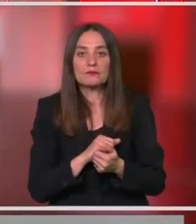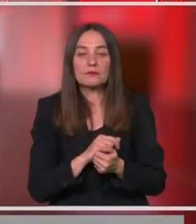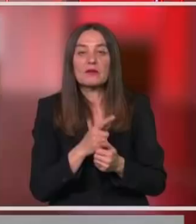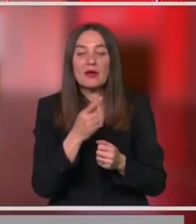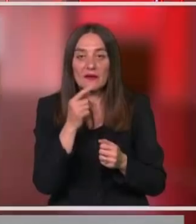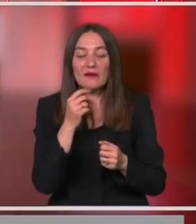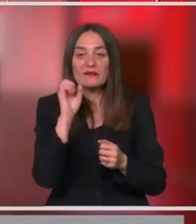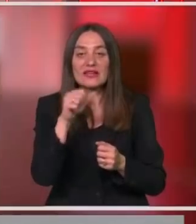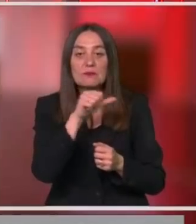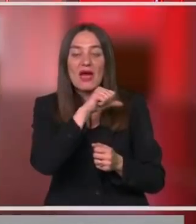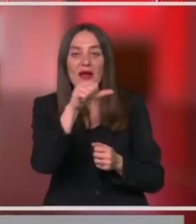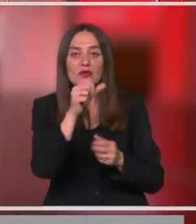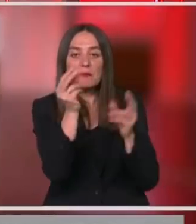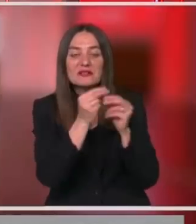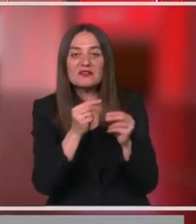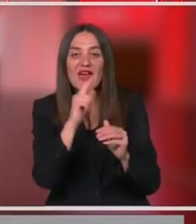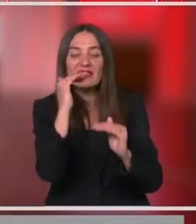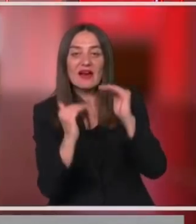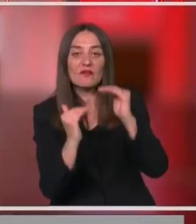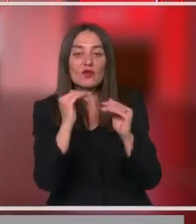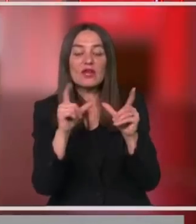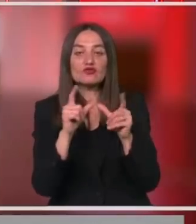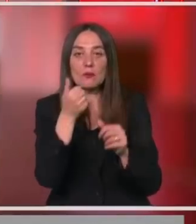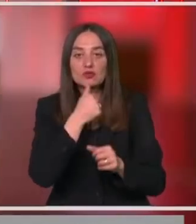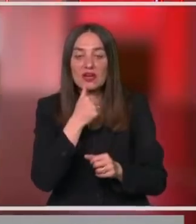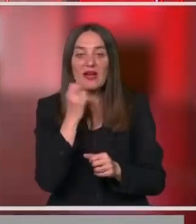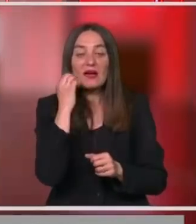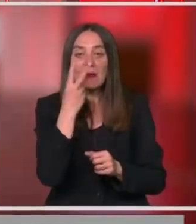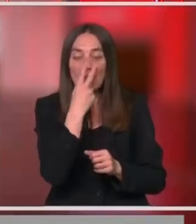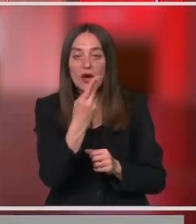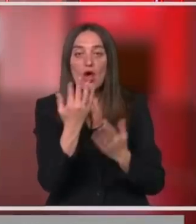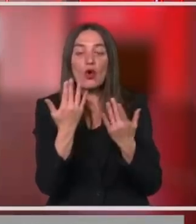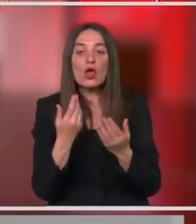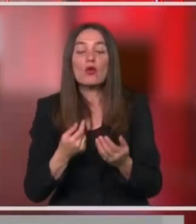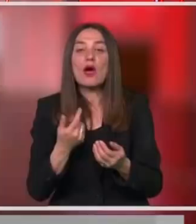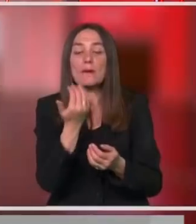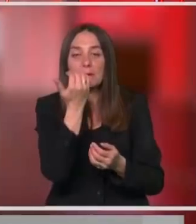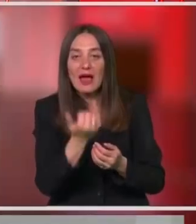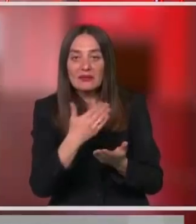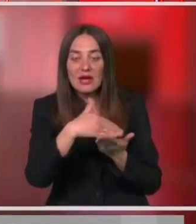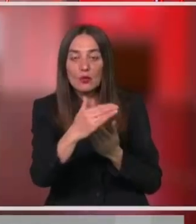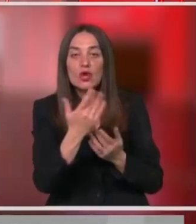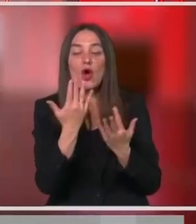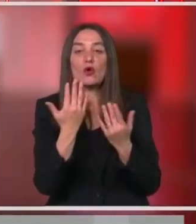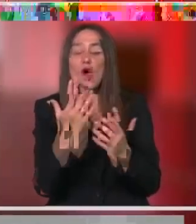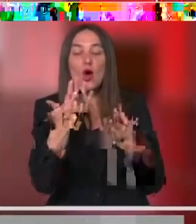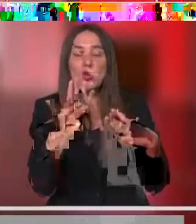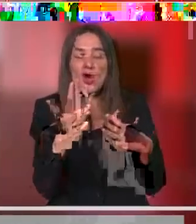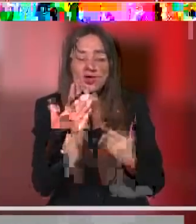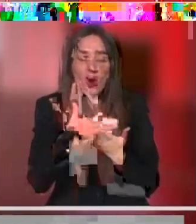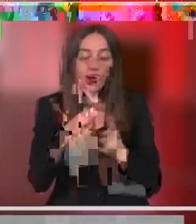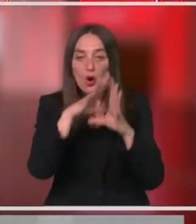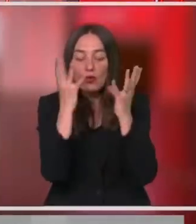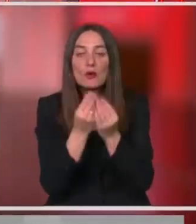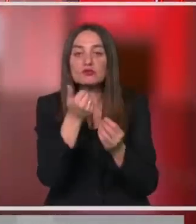odnosno da smo eliminisali strukturne neravnoteže u budžetu. Kad pogledate koliki je udeo plata, koliki je udeo penzija u